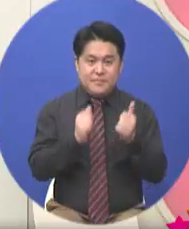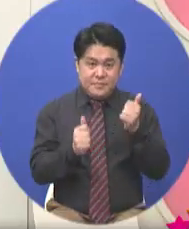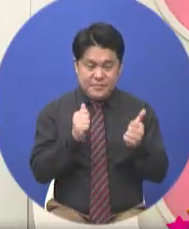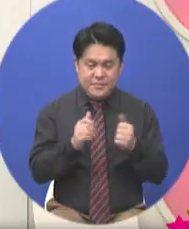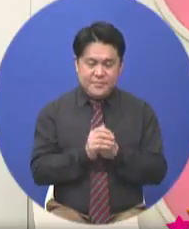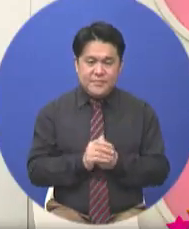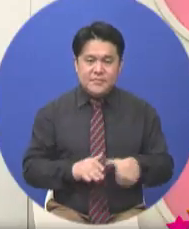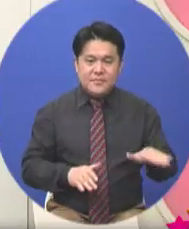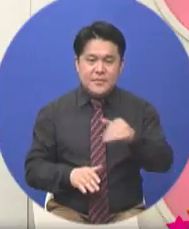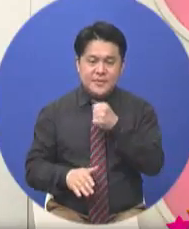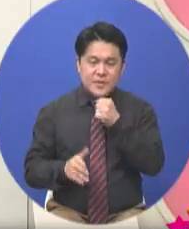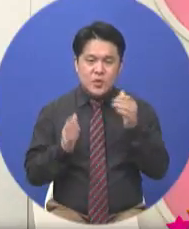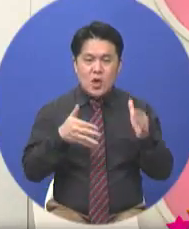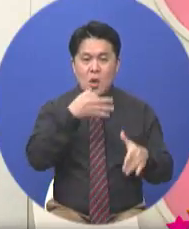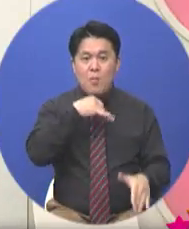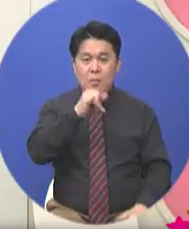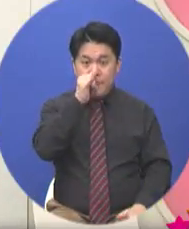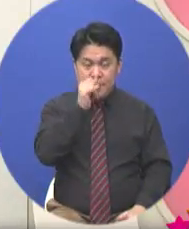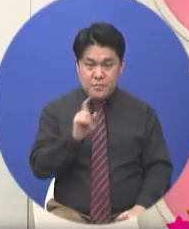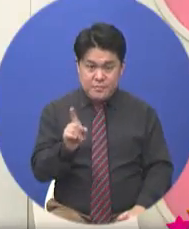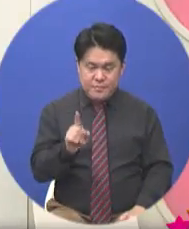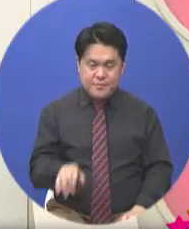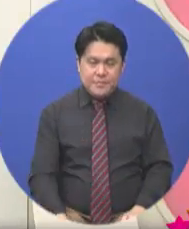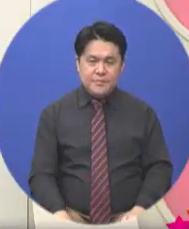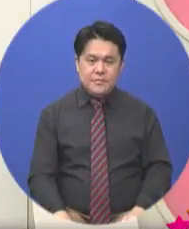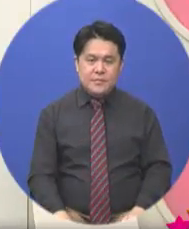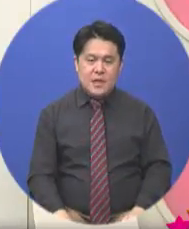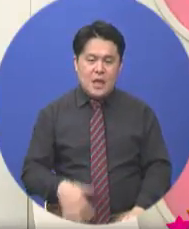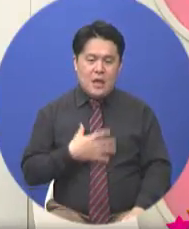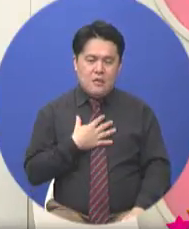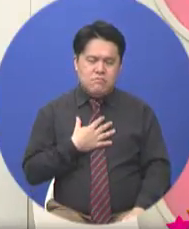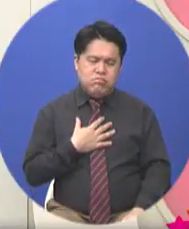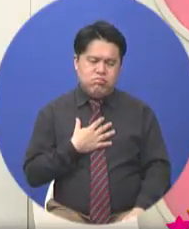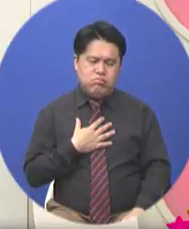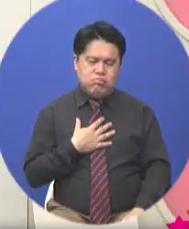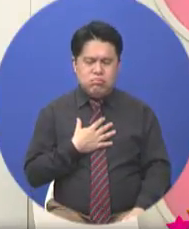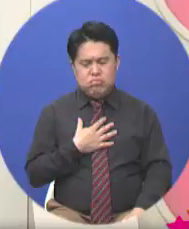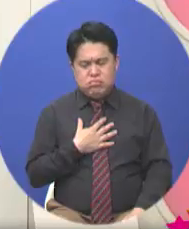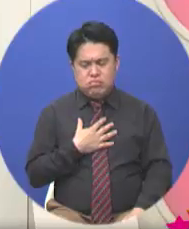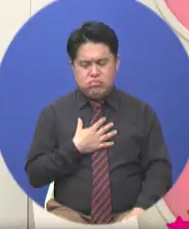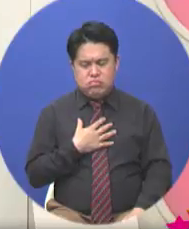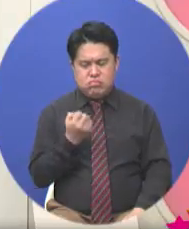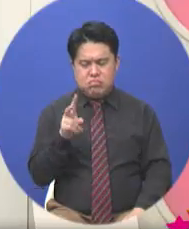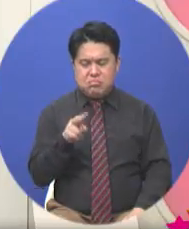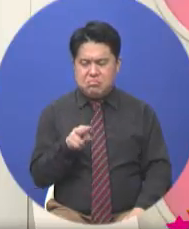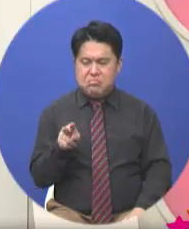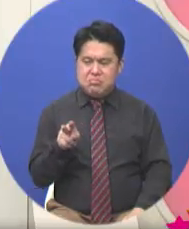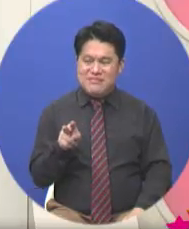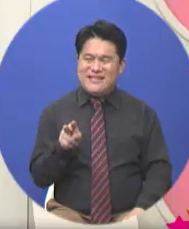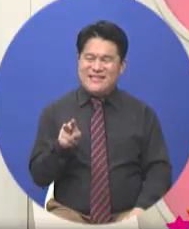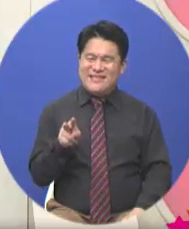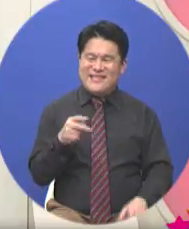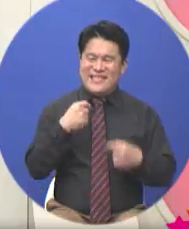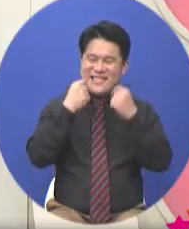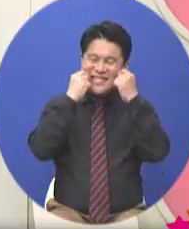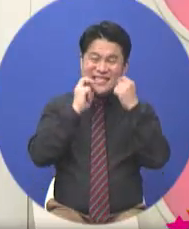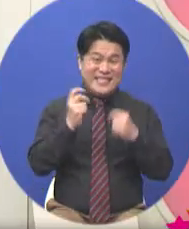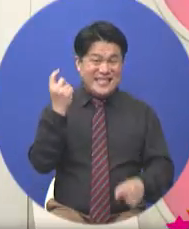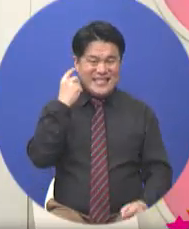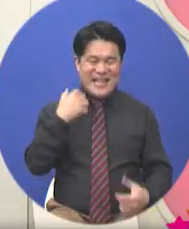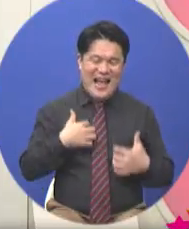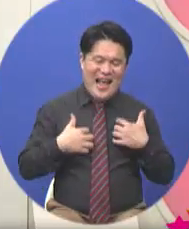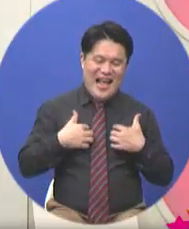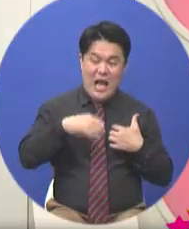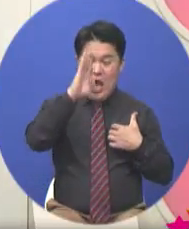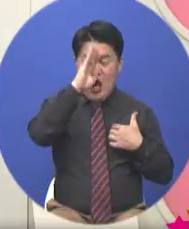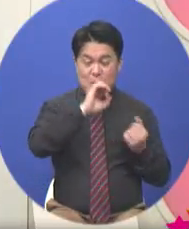저희가 진행하면서 참 보람을 느끼는 것은 우울했던 분들도 이 방송을 보면서 노래를 통해서